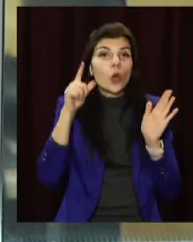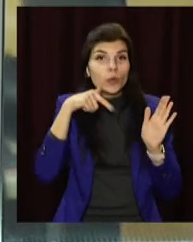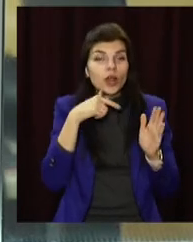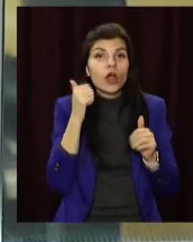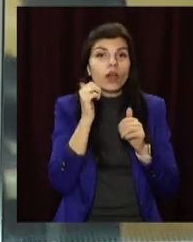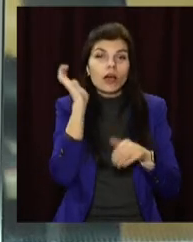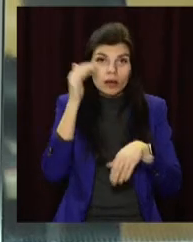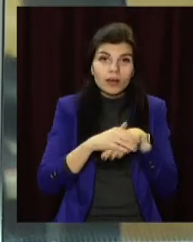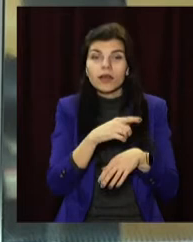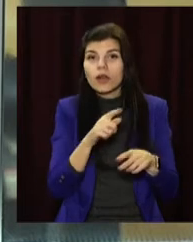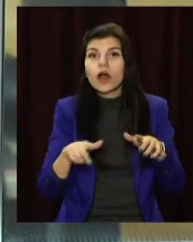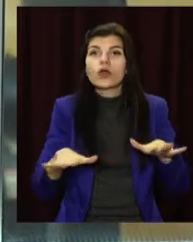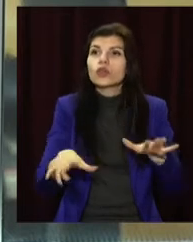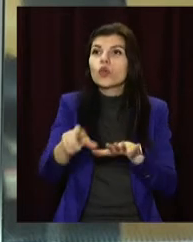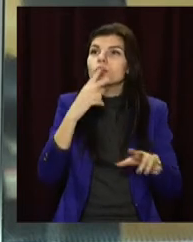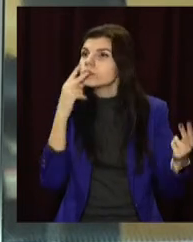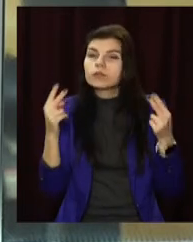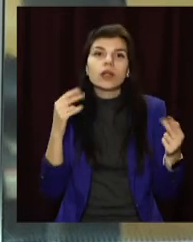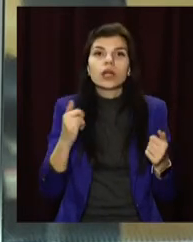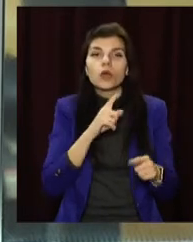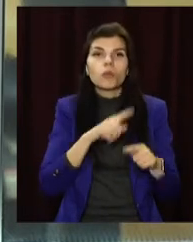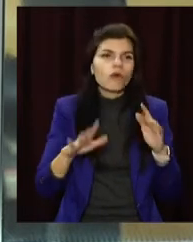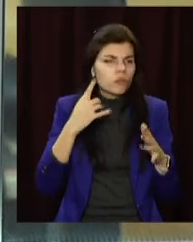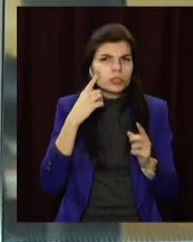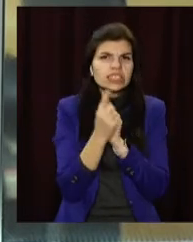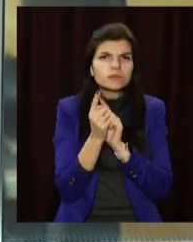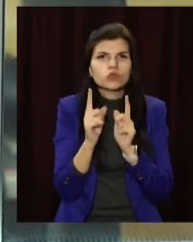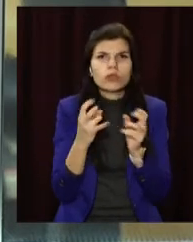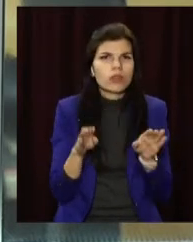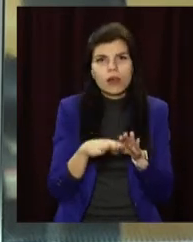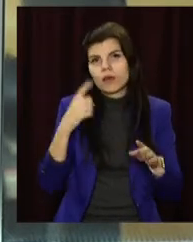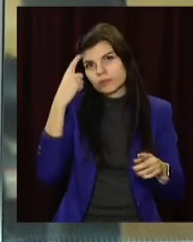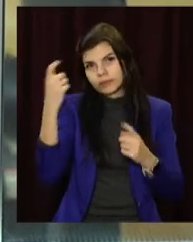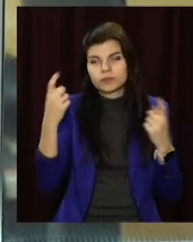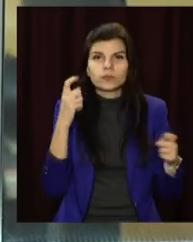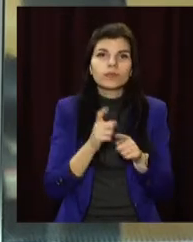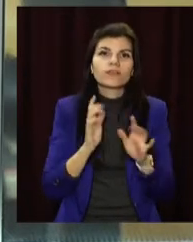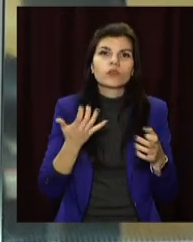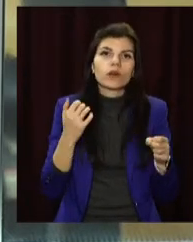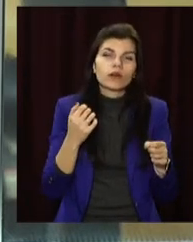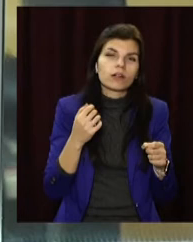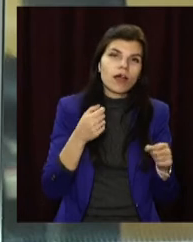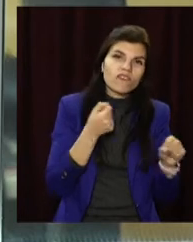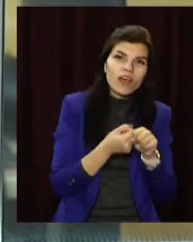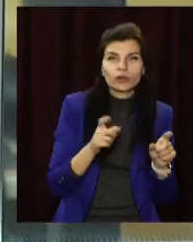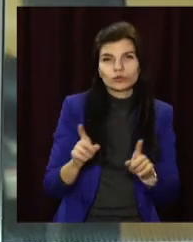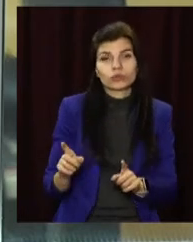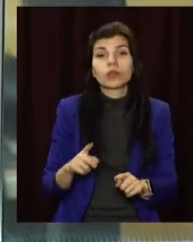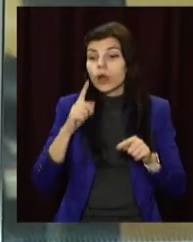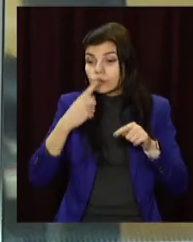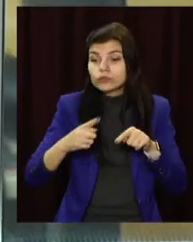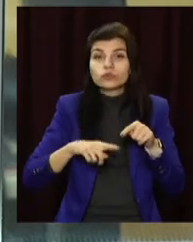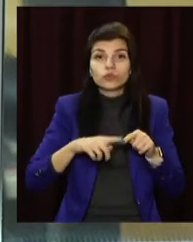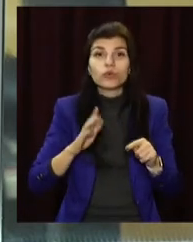цілодобово моніторять дорожню обстановку та оперативно реагують на зміни, що відбуваються на маршрутах та аварійні ситуації. А незабаром на зупинках